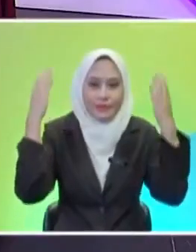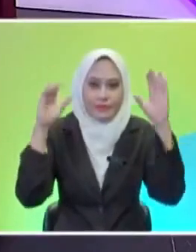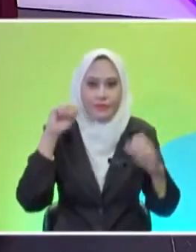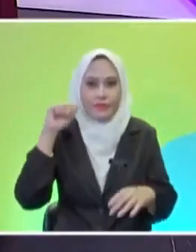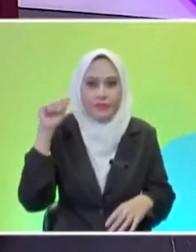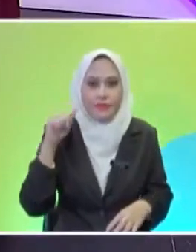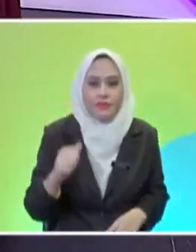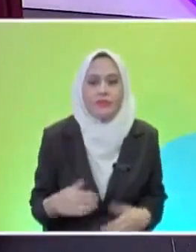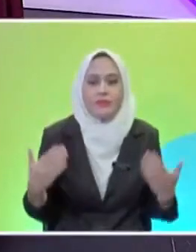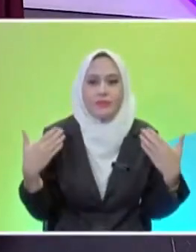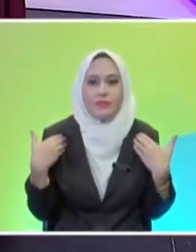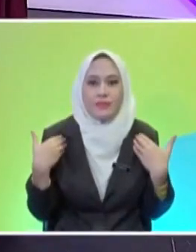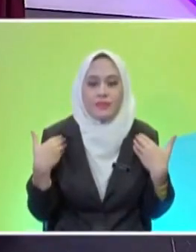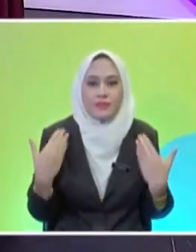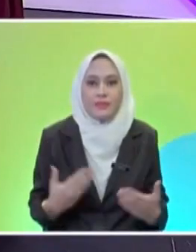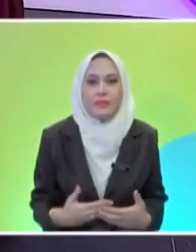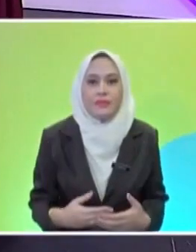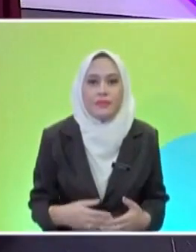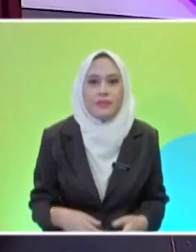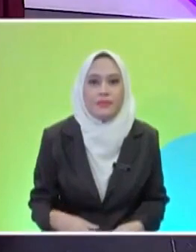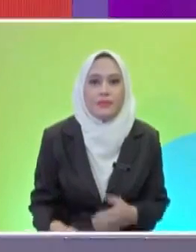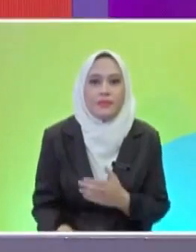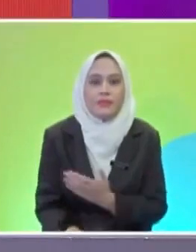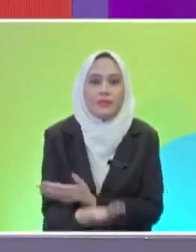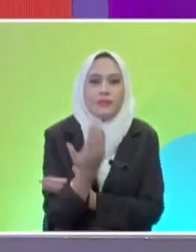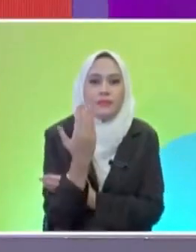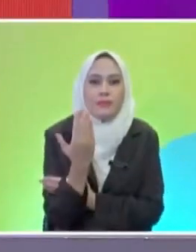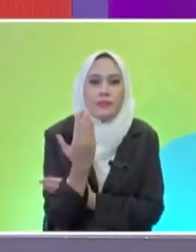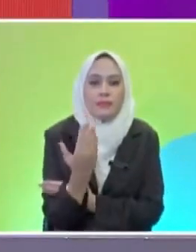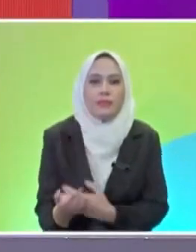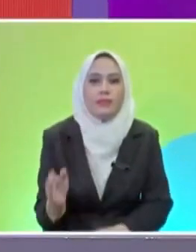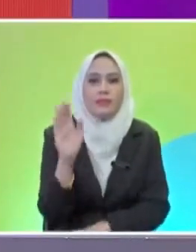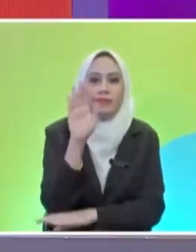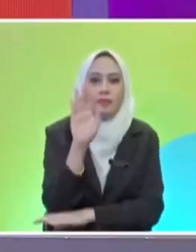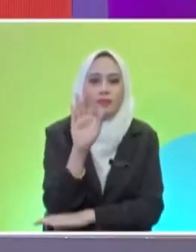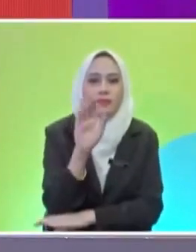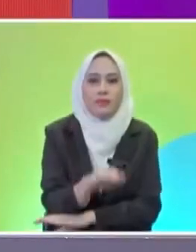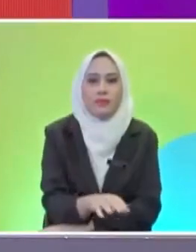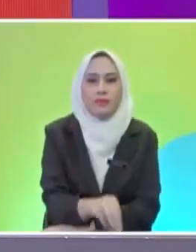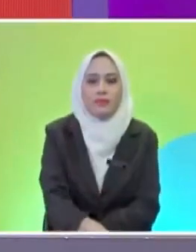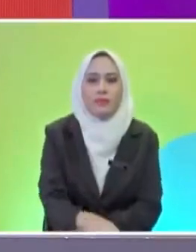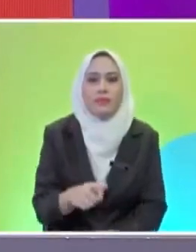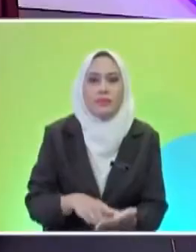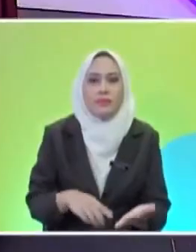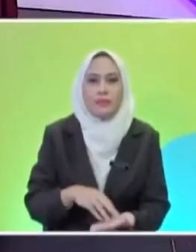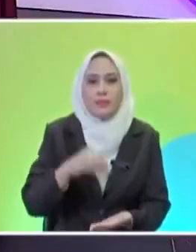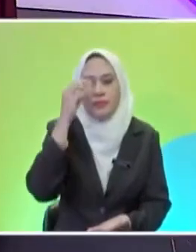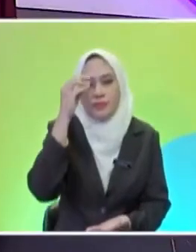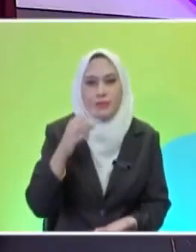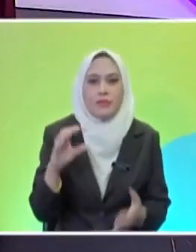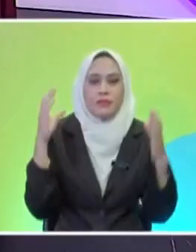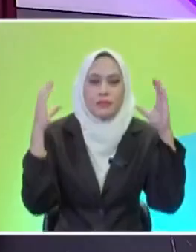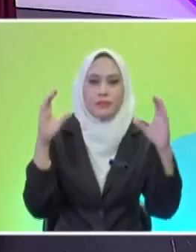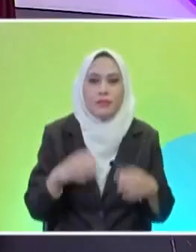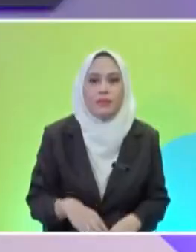saya tengok di papan sini cikgu. Ada pagi, tengah hari, petang, malam. Apa yang kita nak belajar ni cikgu sebenarnya? Okey,